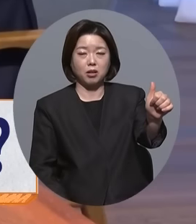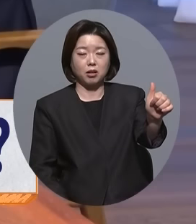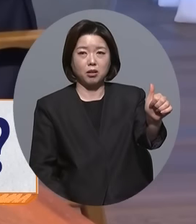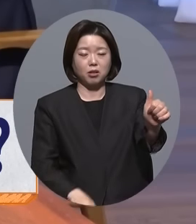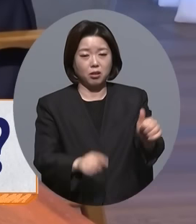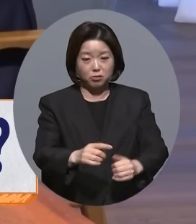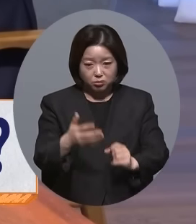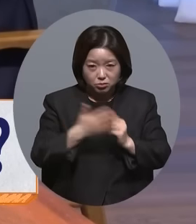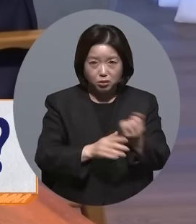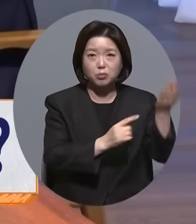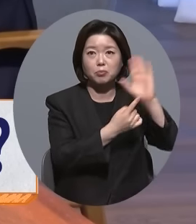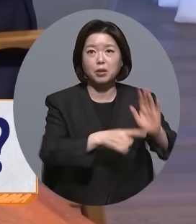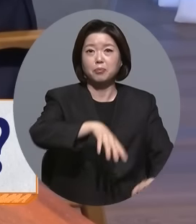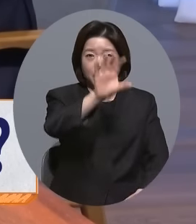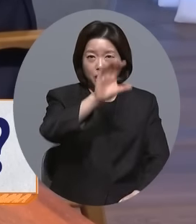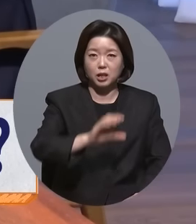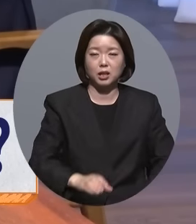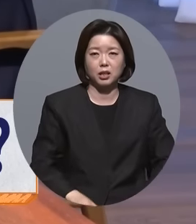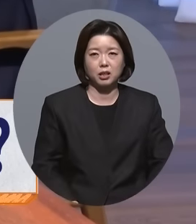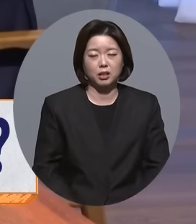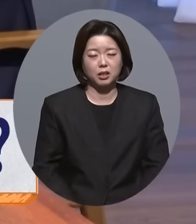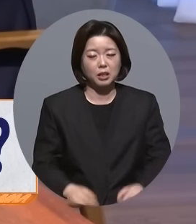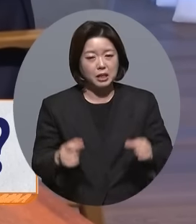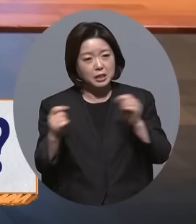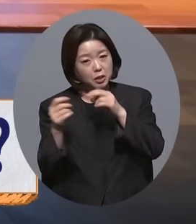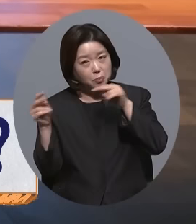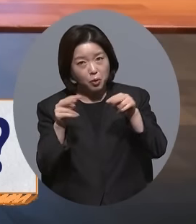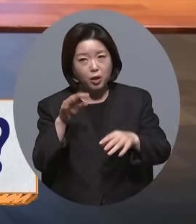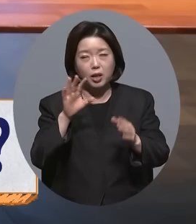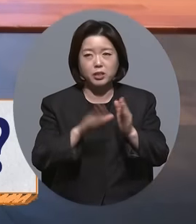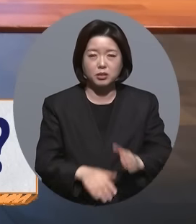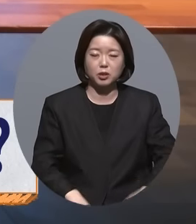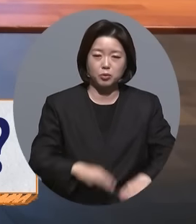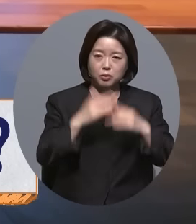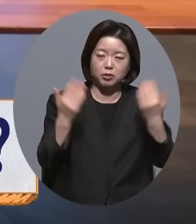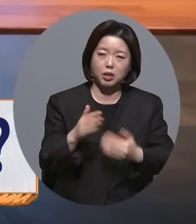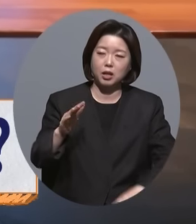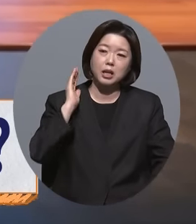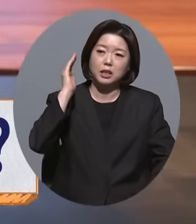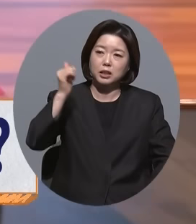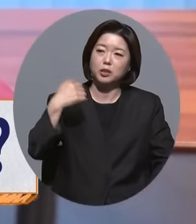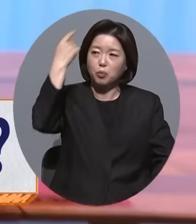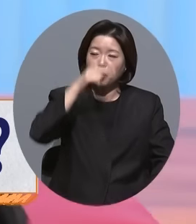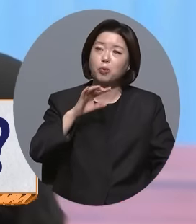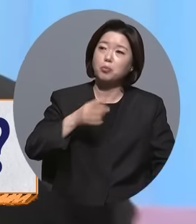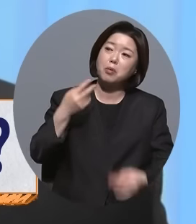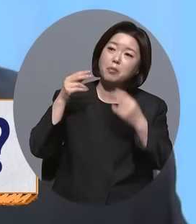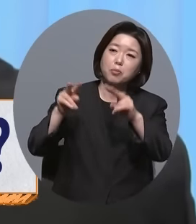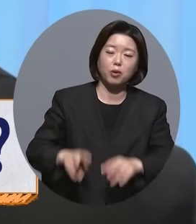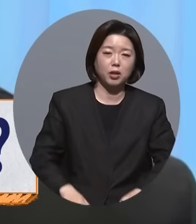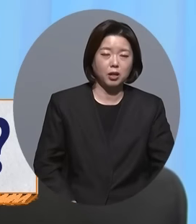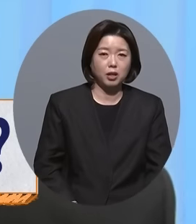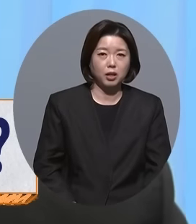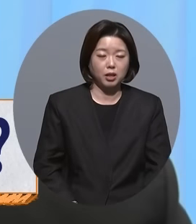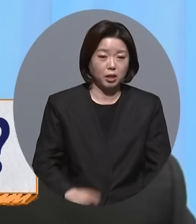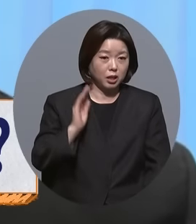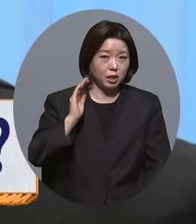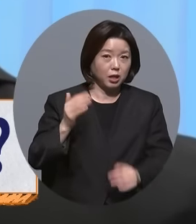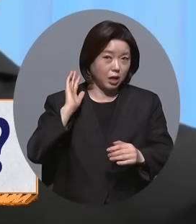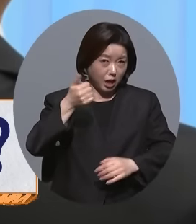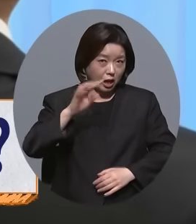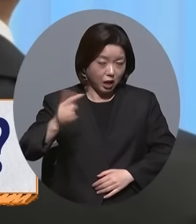했잖아요. 그리고 옆모습을 찍은 경우에도 다 대통령 얼굴만 보이고 당대표는 뭐 반쪽만 보인다든가